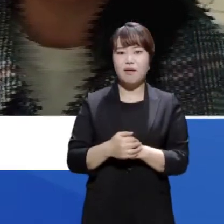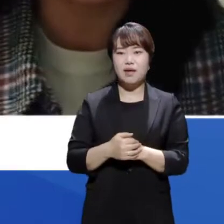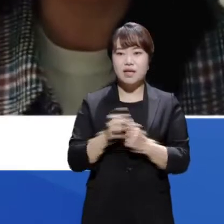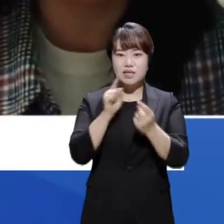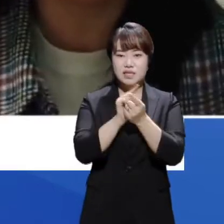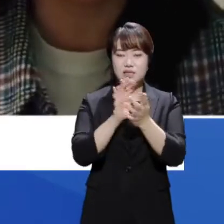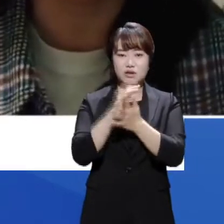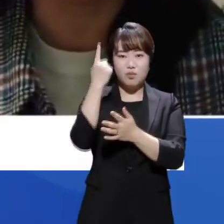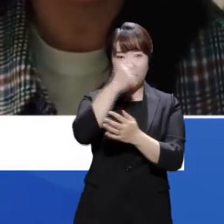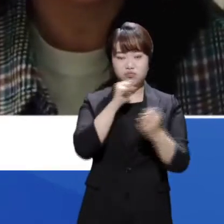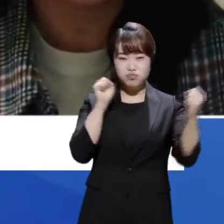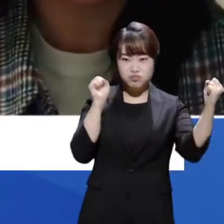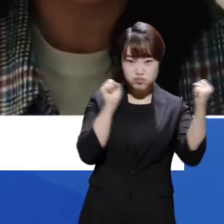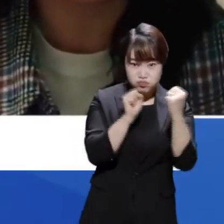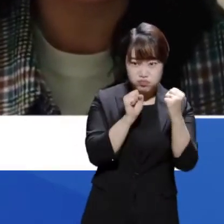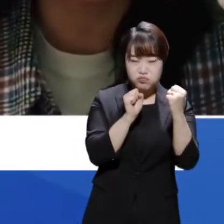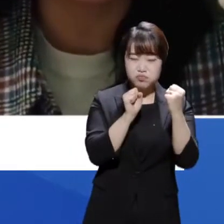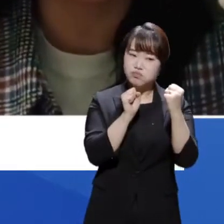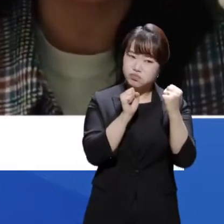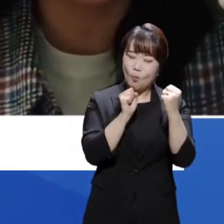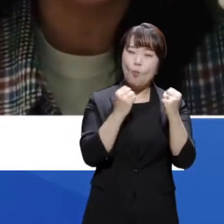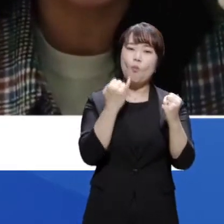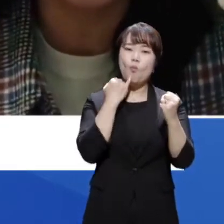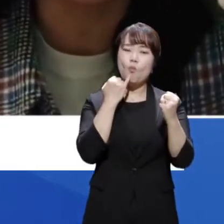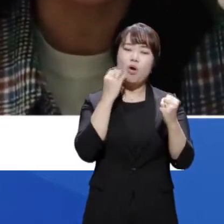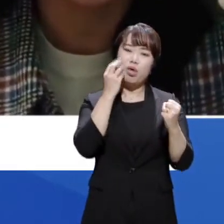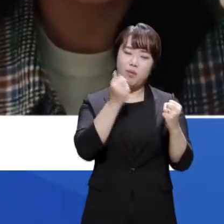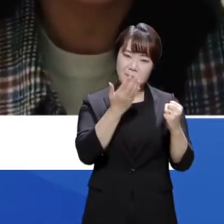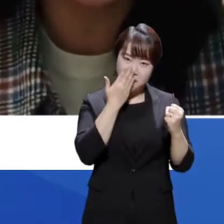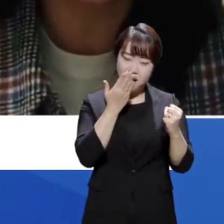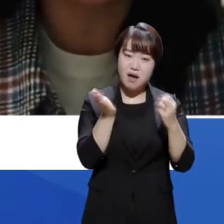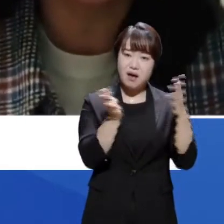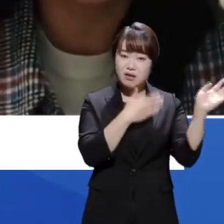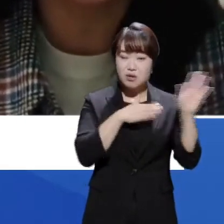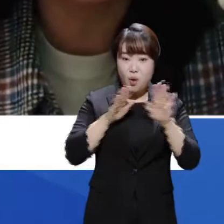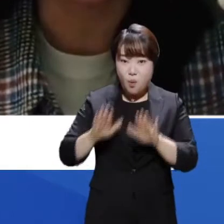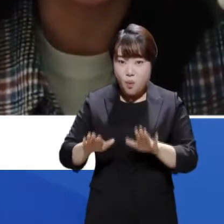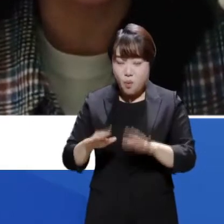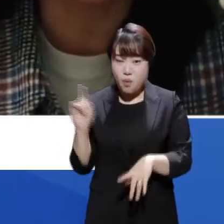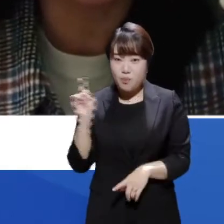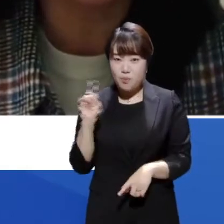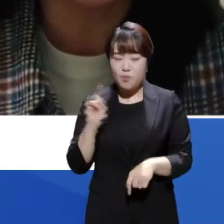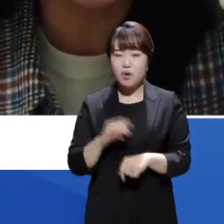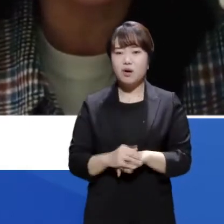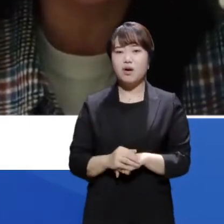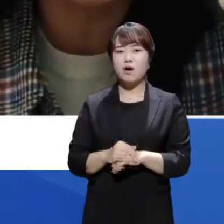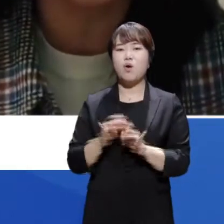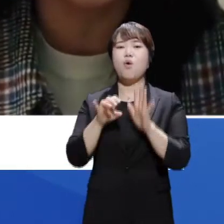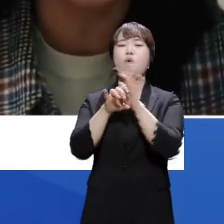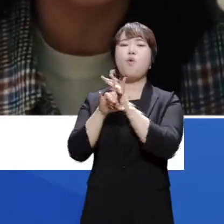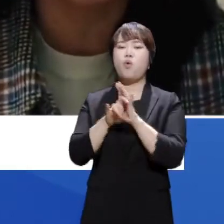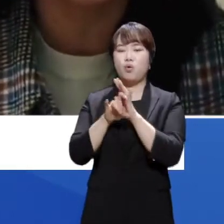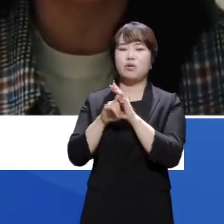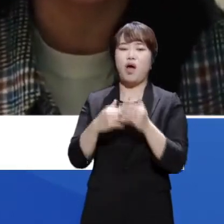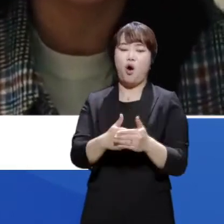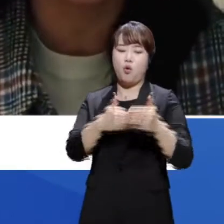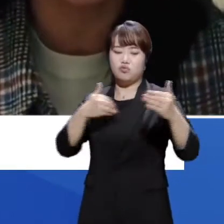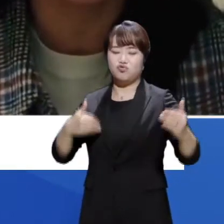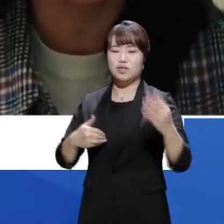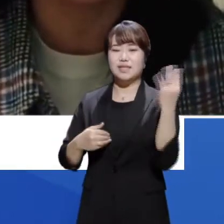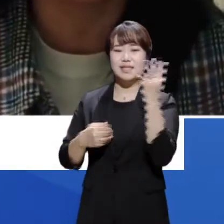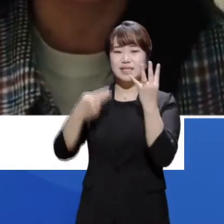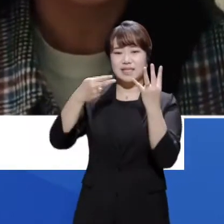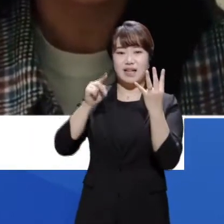대면 회의가 가능했던 상황이어서 준비가 원활했지만 올해 같은 경우는 지금 코로나 4단계가 지속되고